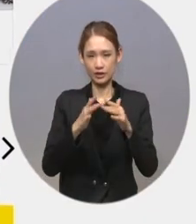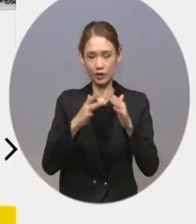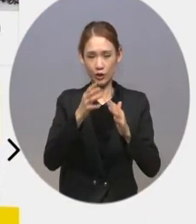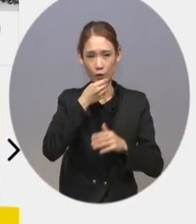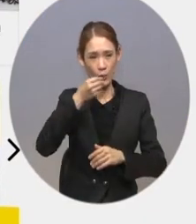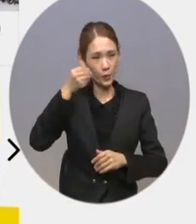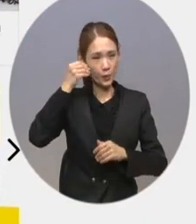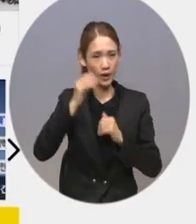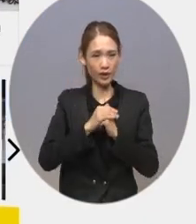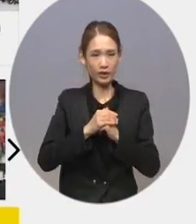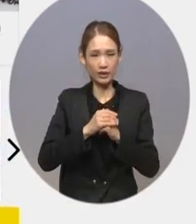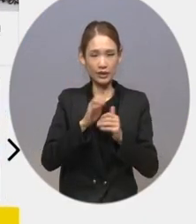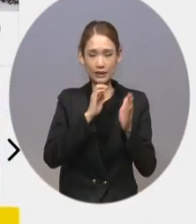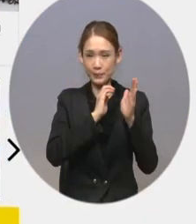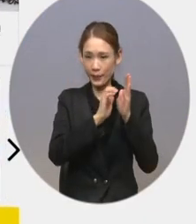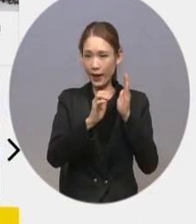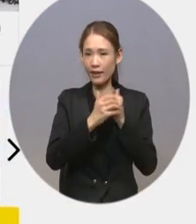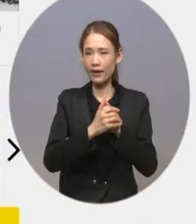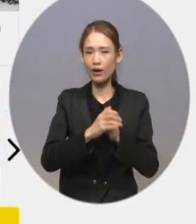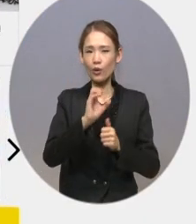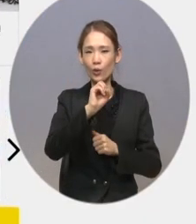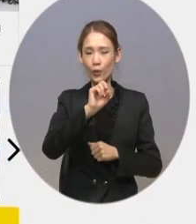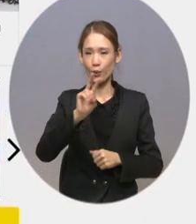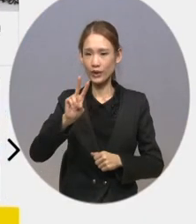홈페이지 또는 전자우편